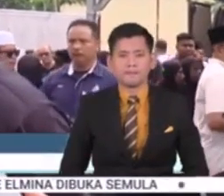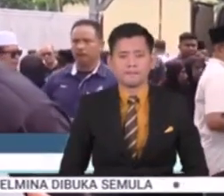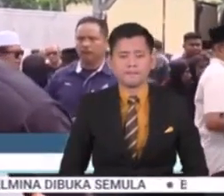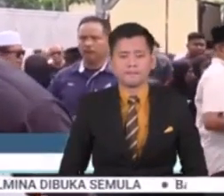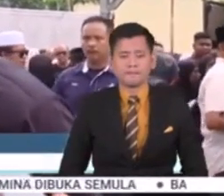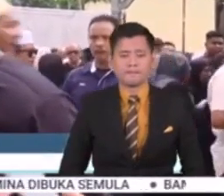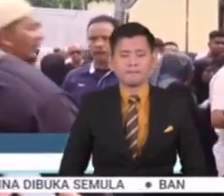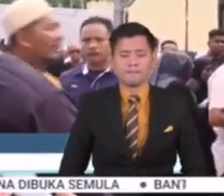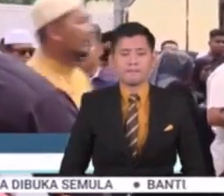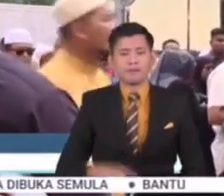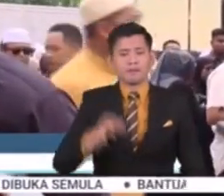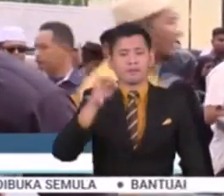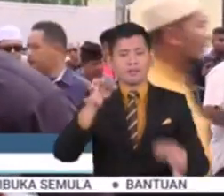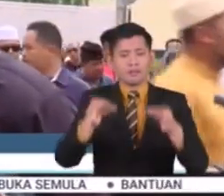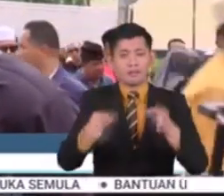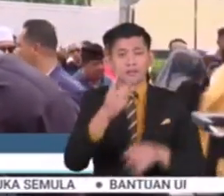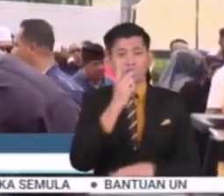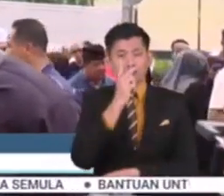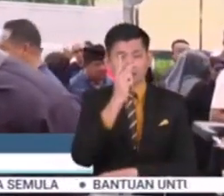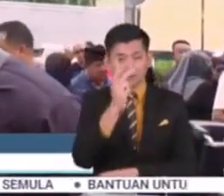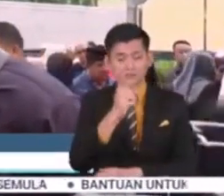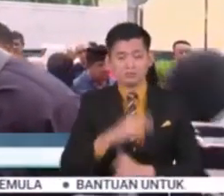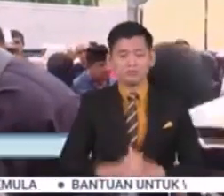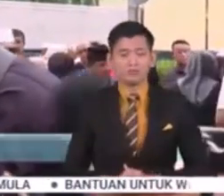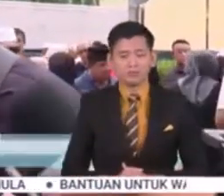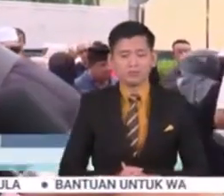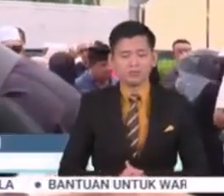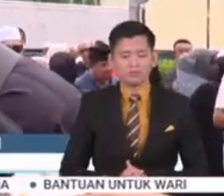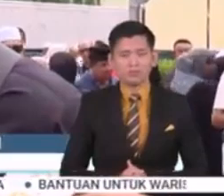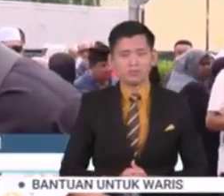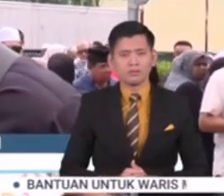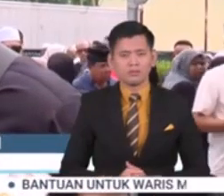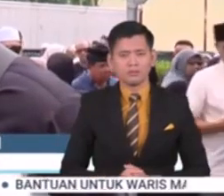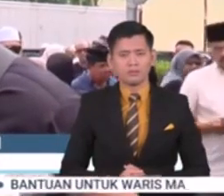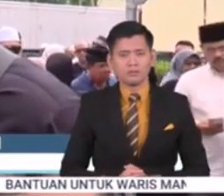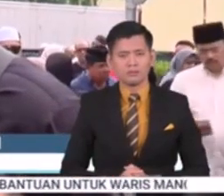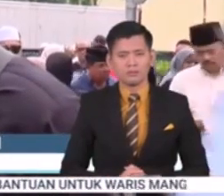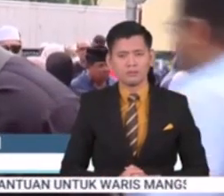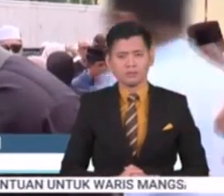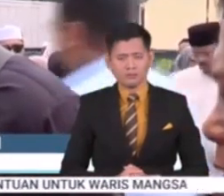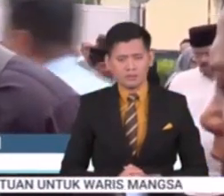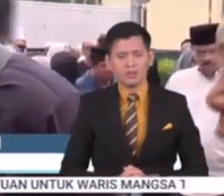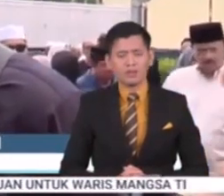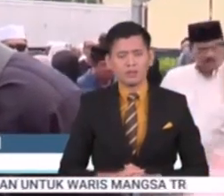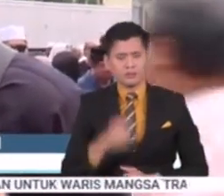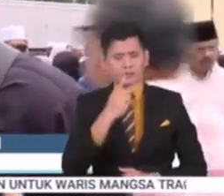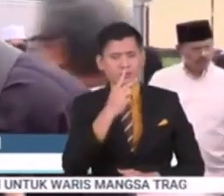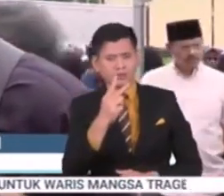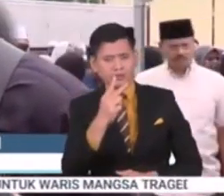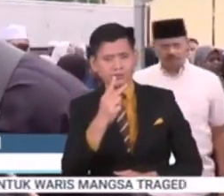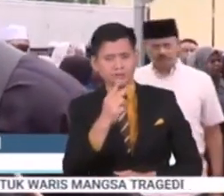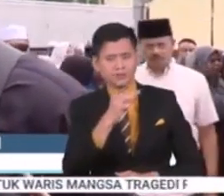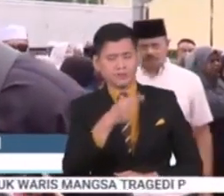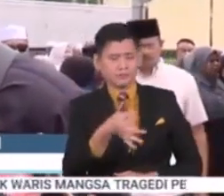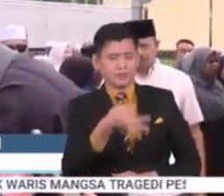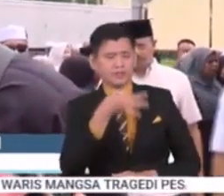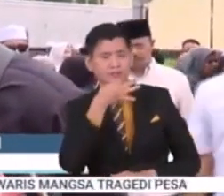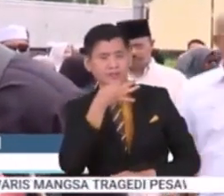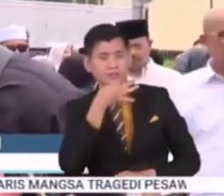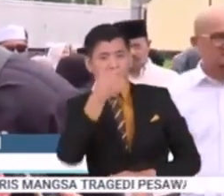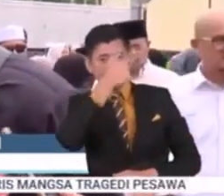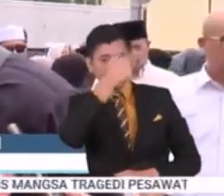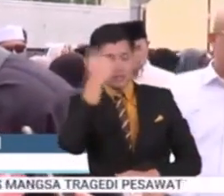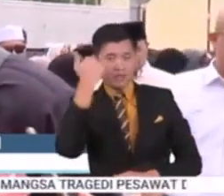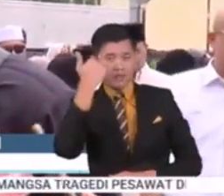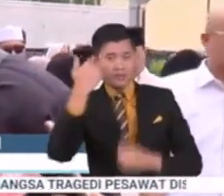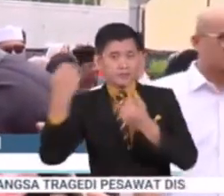Apa yang puan boleh tengokkan adalah dia bersama Remy Ishak masa lepas. Tapi dia ada juga bagi nombor